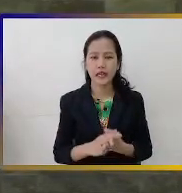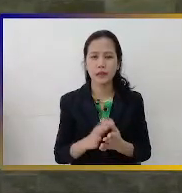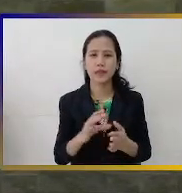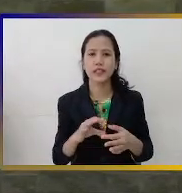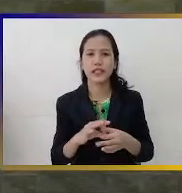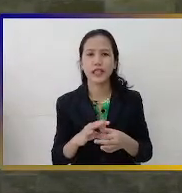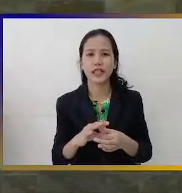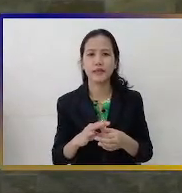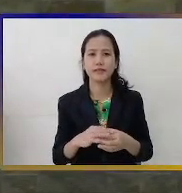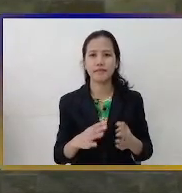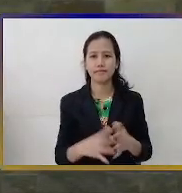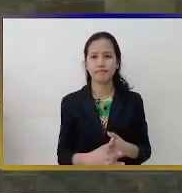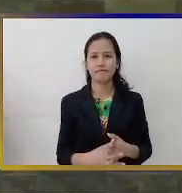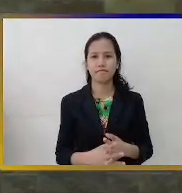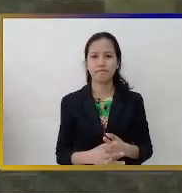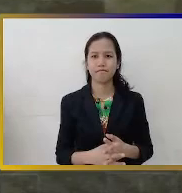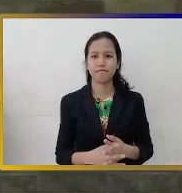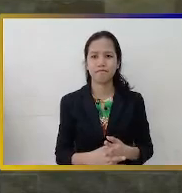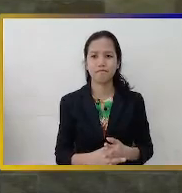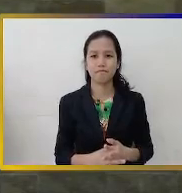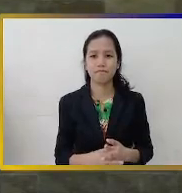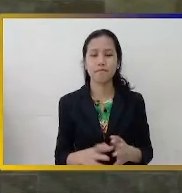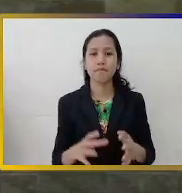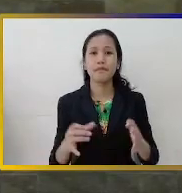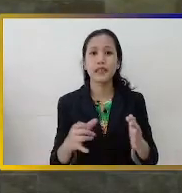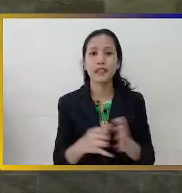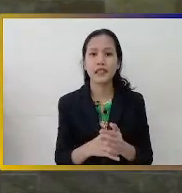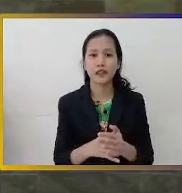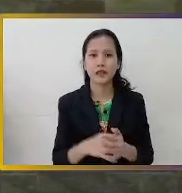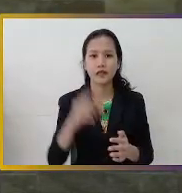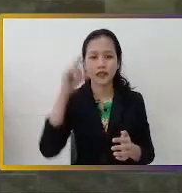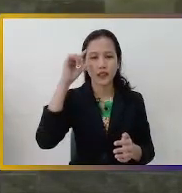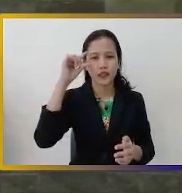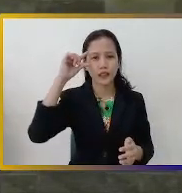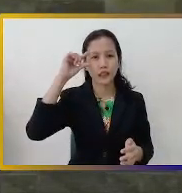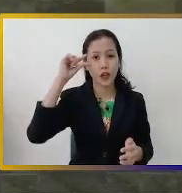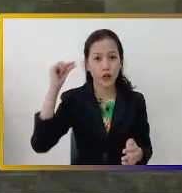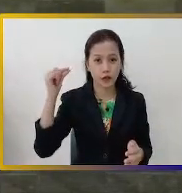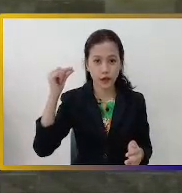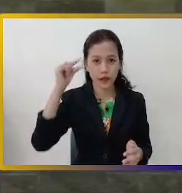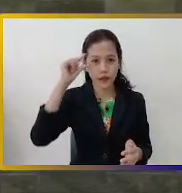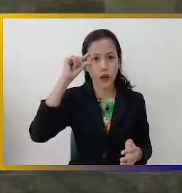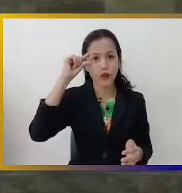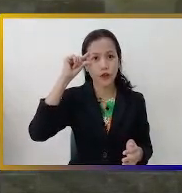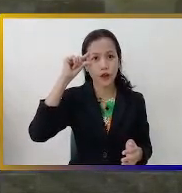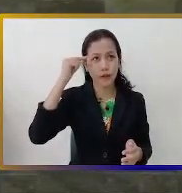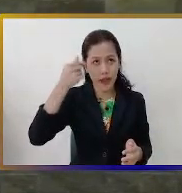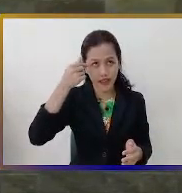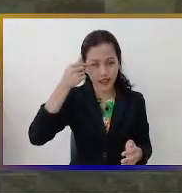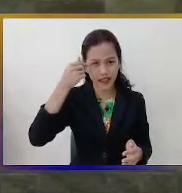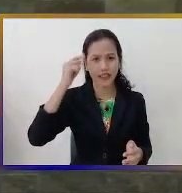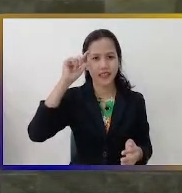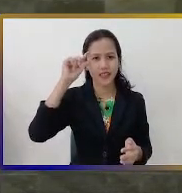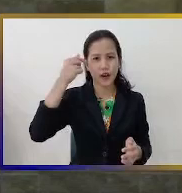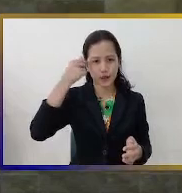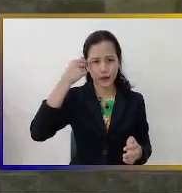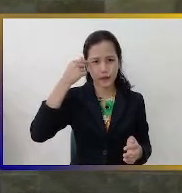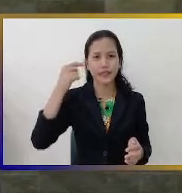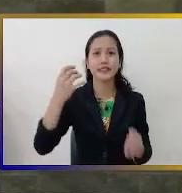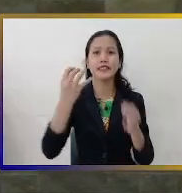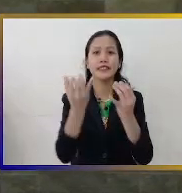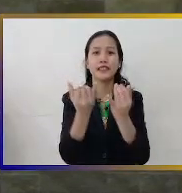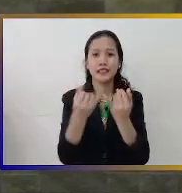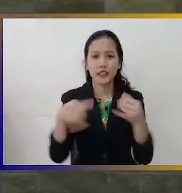Micah, political situation. Mamaya maintindihan po natin yan kung bakit political situation ang dinidil ngayon dito